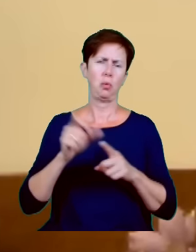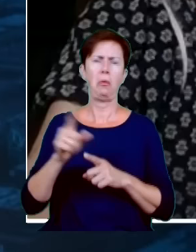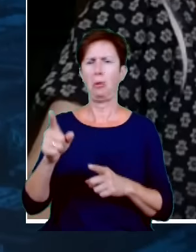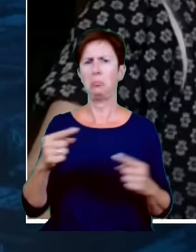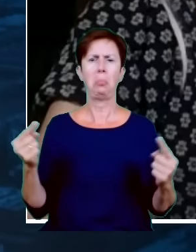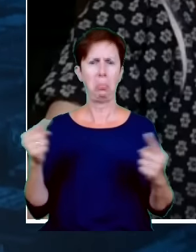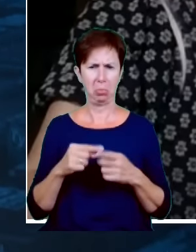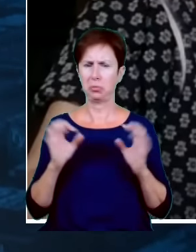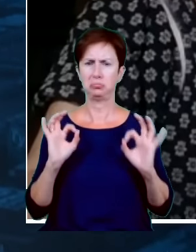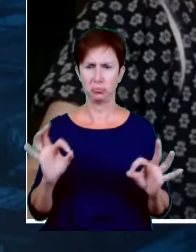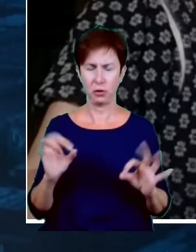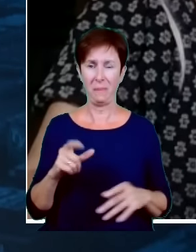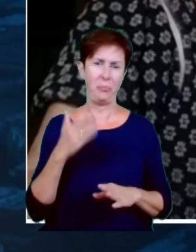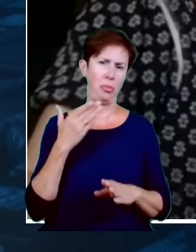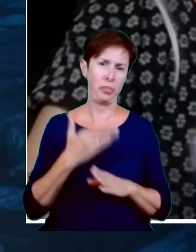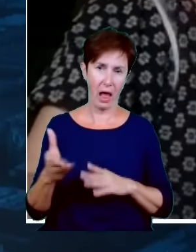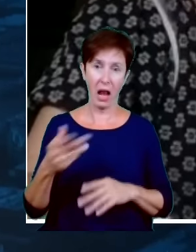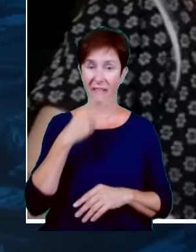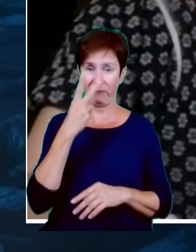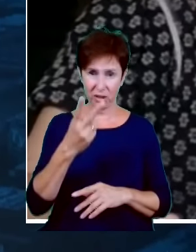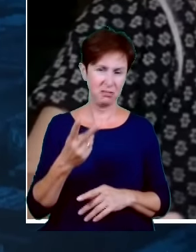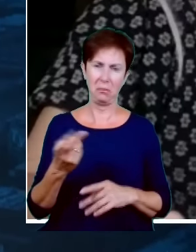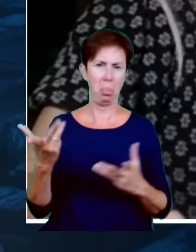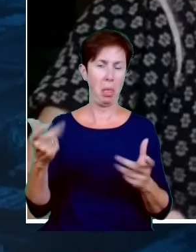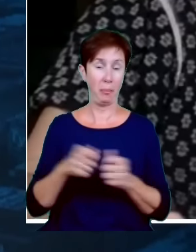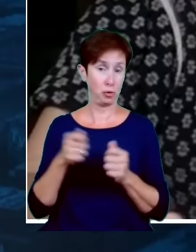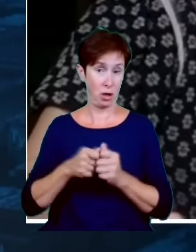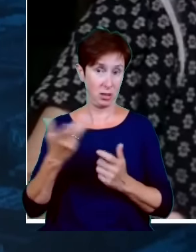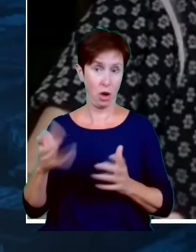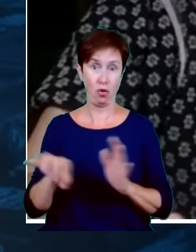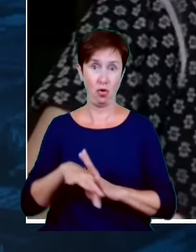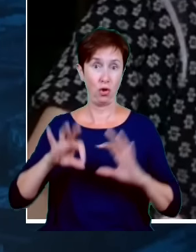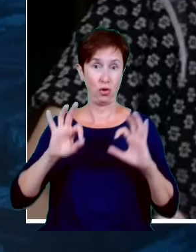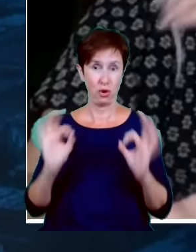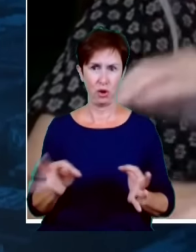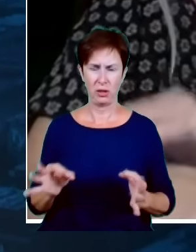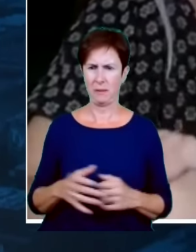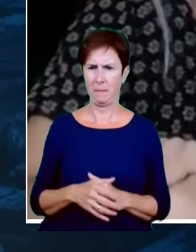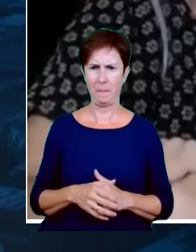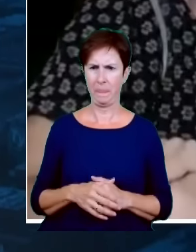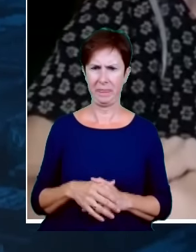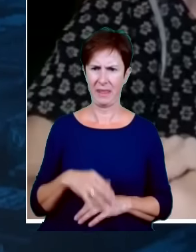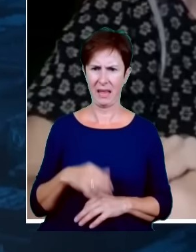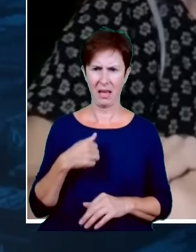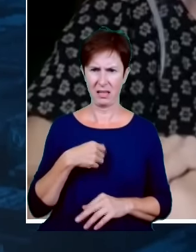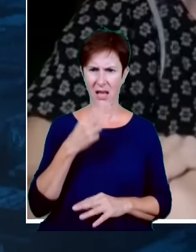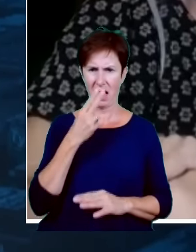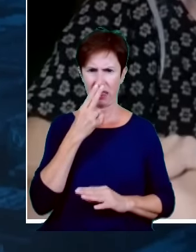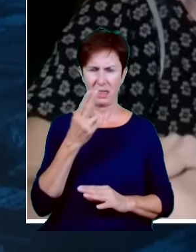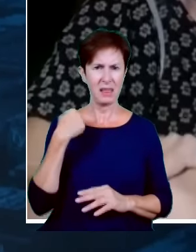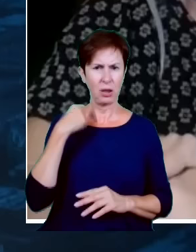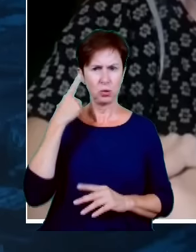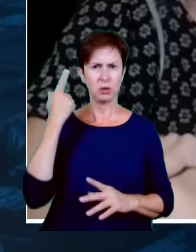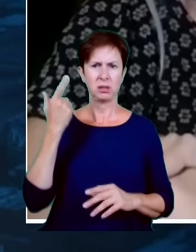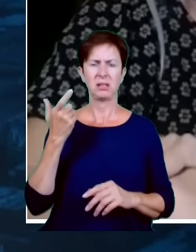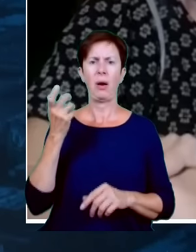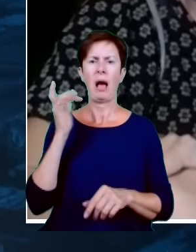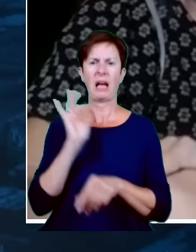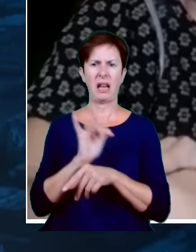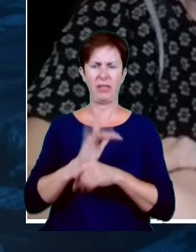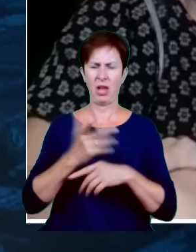ciągu z tego co widać do chwili obecnej bo ja nie zauważyłam absolutnie słów krytyki nawet pani radna w tej